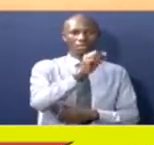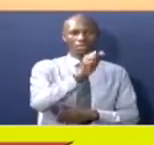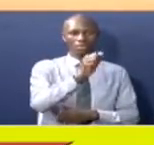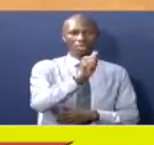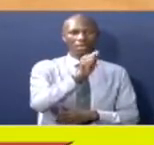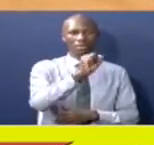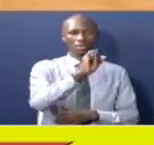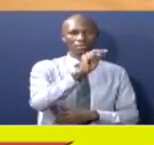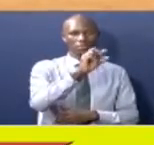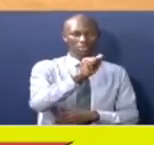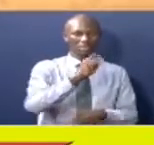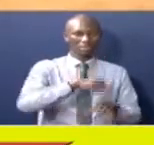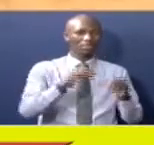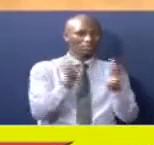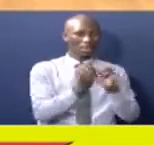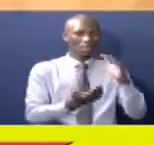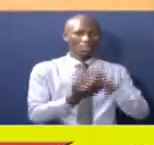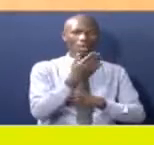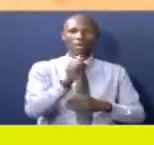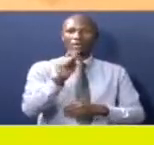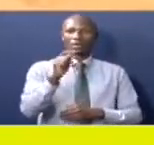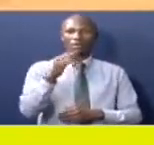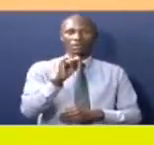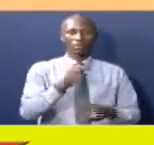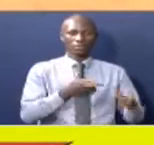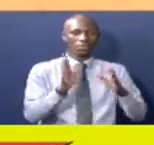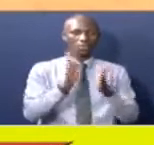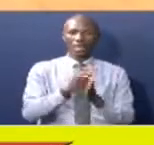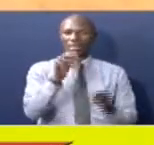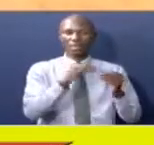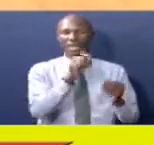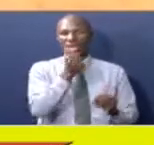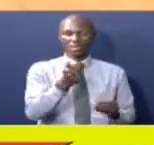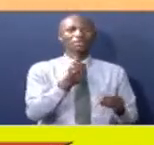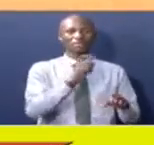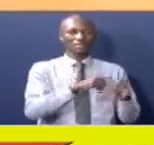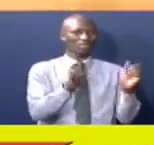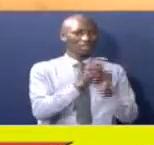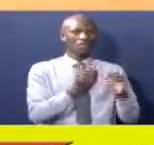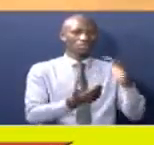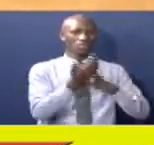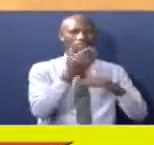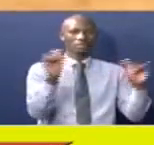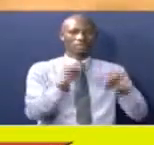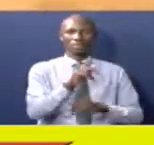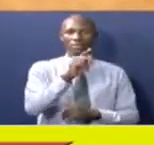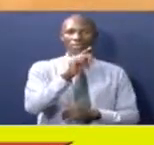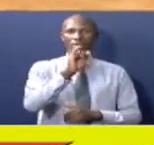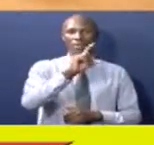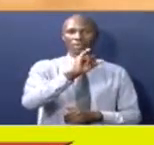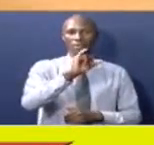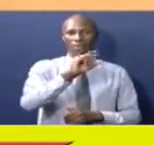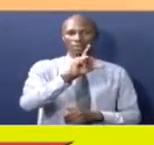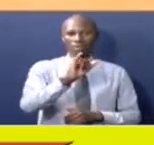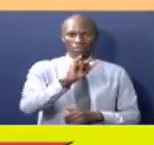inakwacha na Indi at the River Queens na mama kedha maikumana Ndonyo Starlet mwendo ni wasa itano siya makwacha na Indi Kilili Starlet